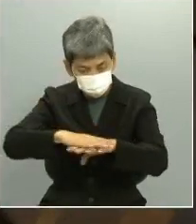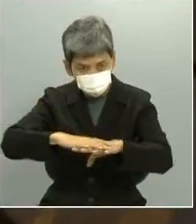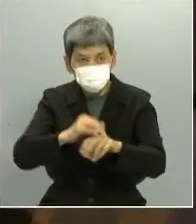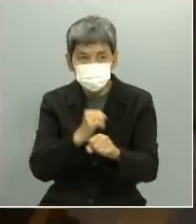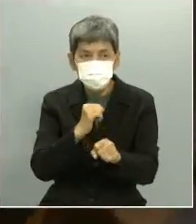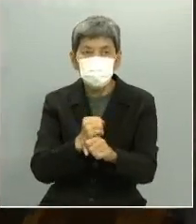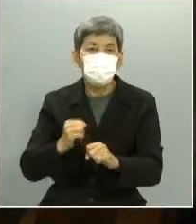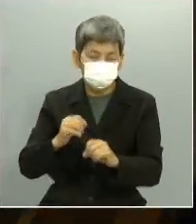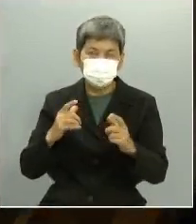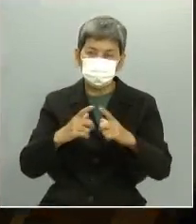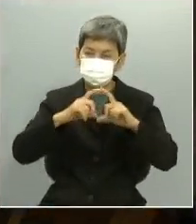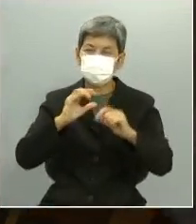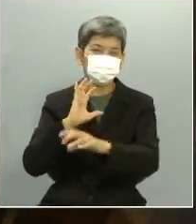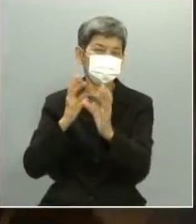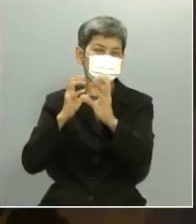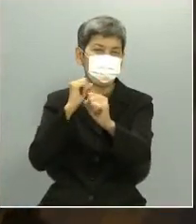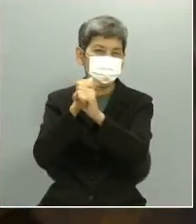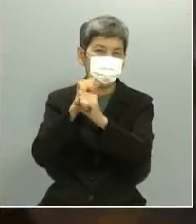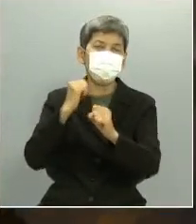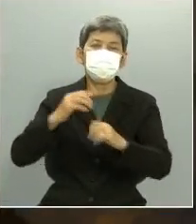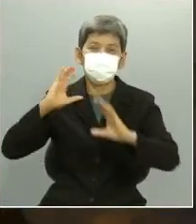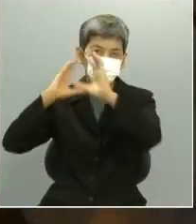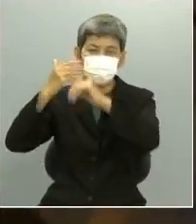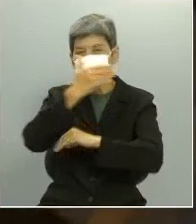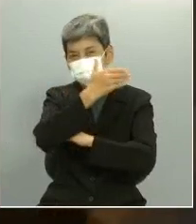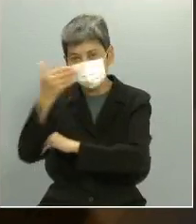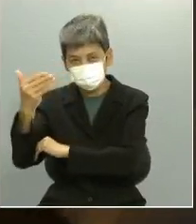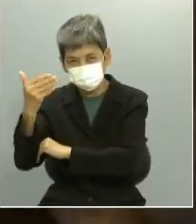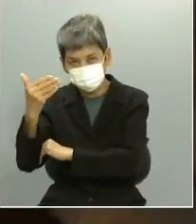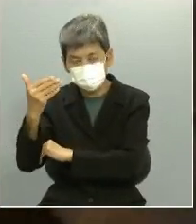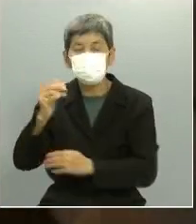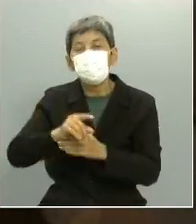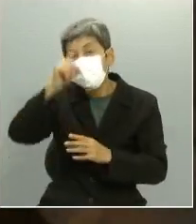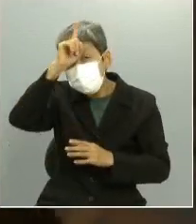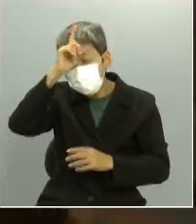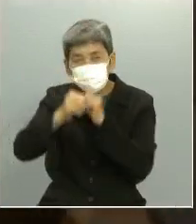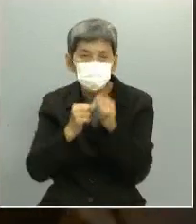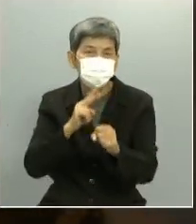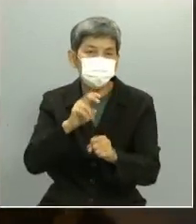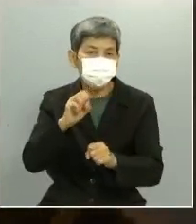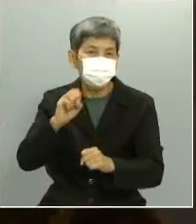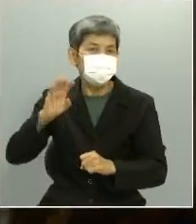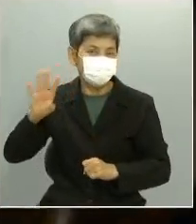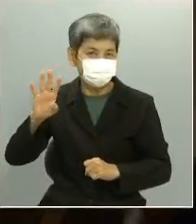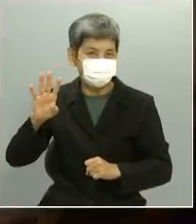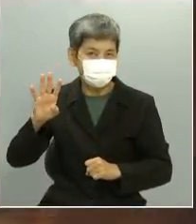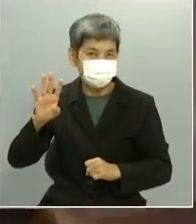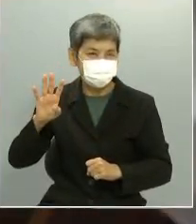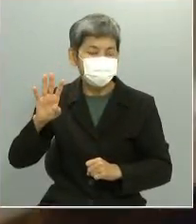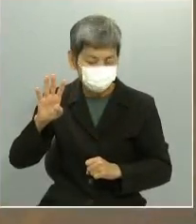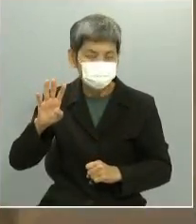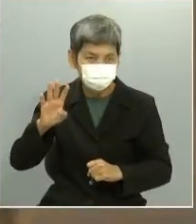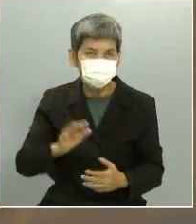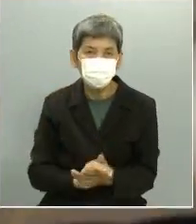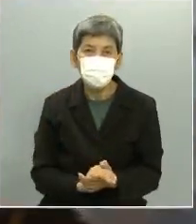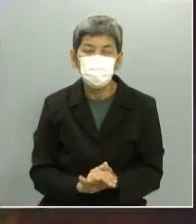นหนังเรื่องถังไทยเรื่องแรกที่ไปฉายในเทศกาลนานาชาตินะคะที่เบอร์ลินปี2504แล้วก ็จริงๆคุณผมเกิดอย่างเนี้ย คุณรั